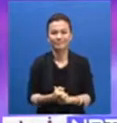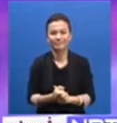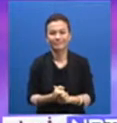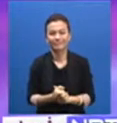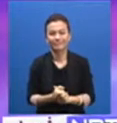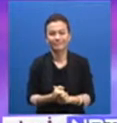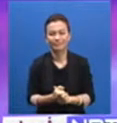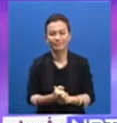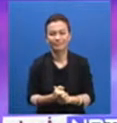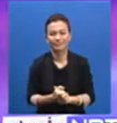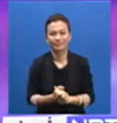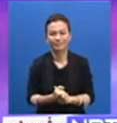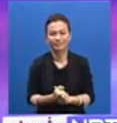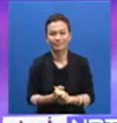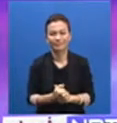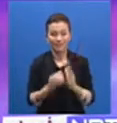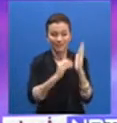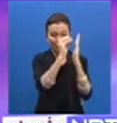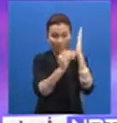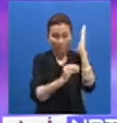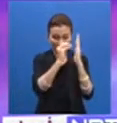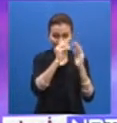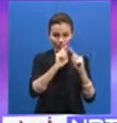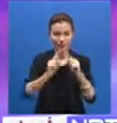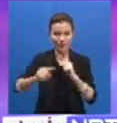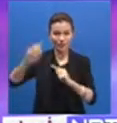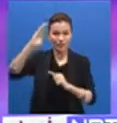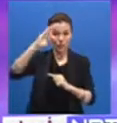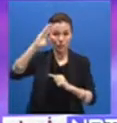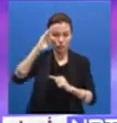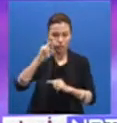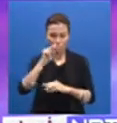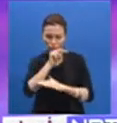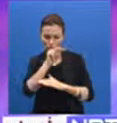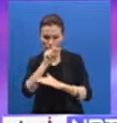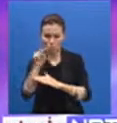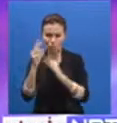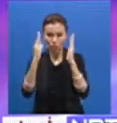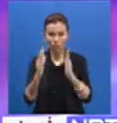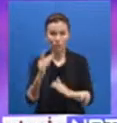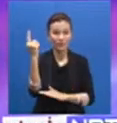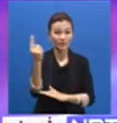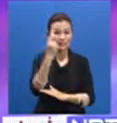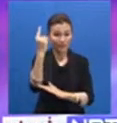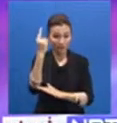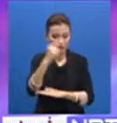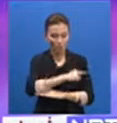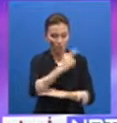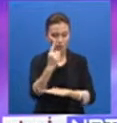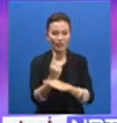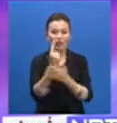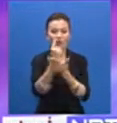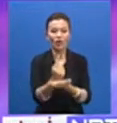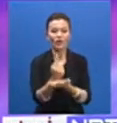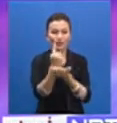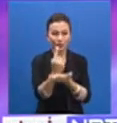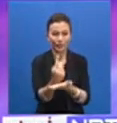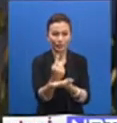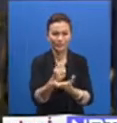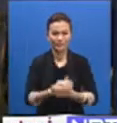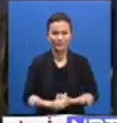เอ่อตำรวจภูธรหลายจังหวัดระดมเจ้าหน้าที่รับมืออาชญากรรมดูแลความปลอดภัยนักท่องเที่ยวในช่วงงานเทศกาลลอยกระทงค่ะ